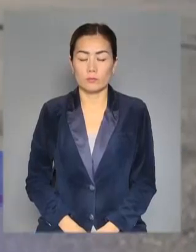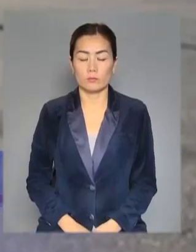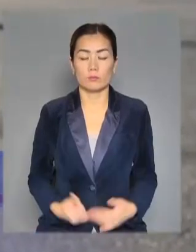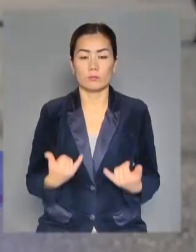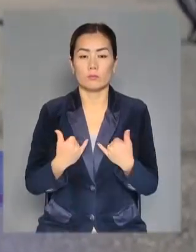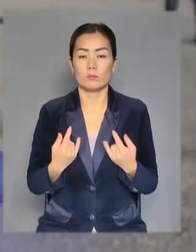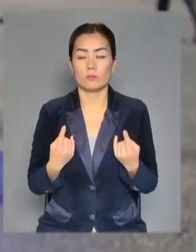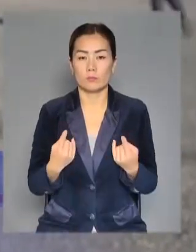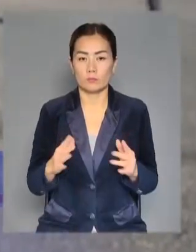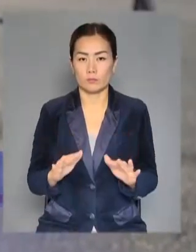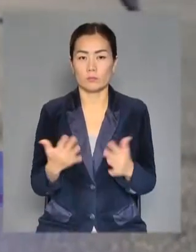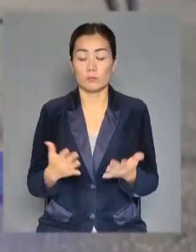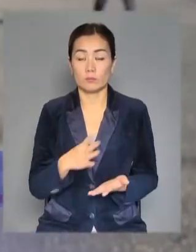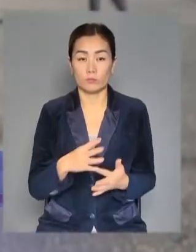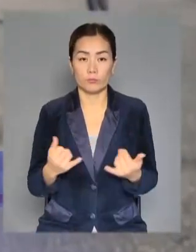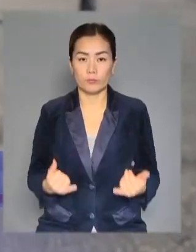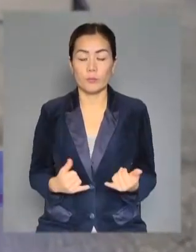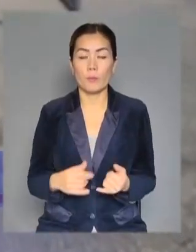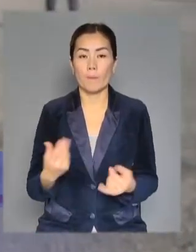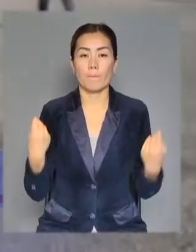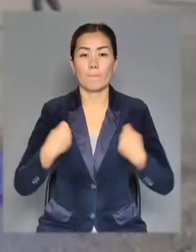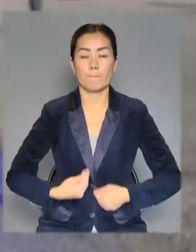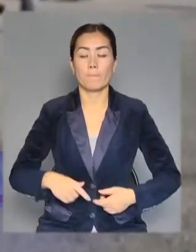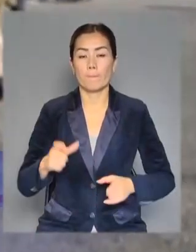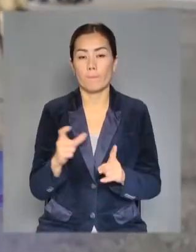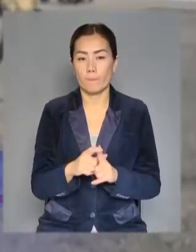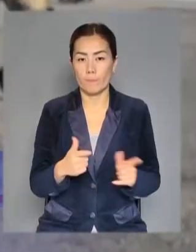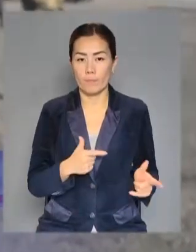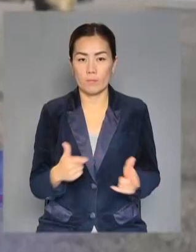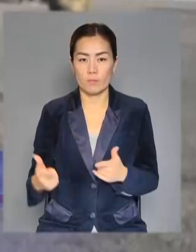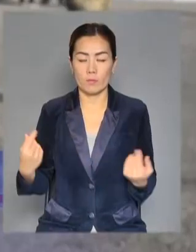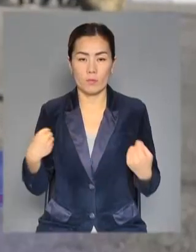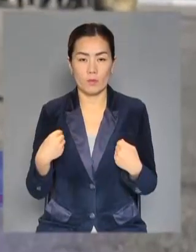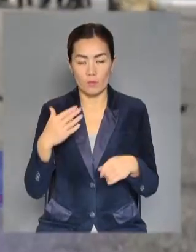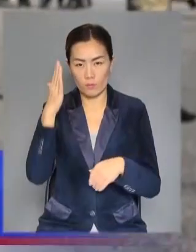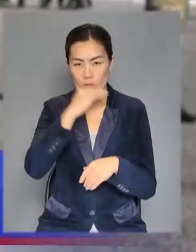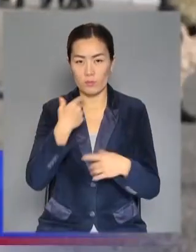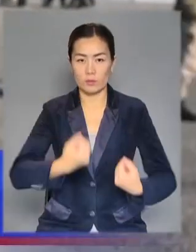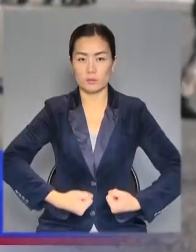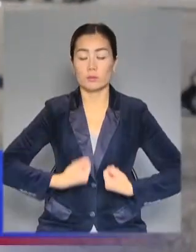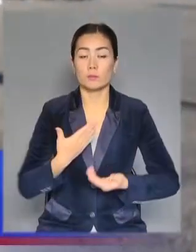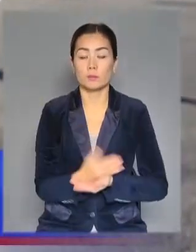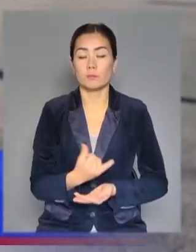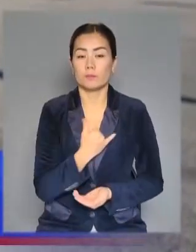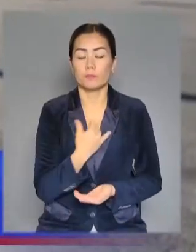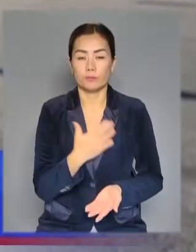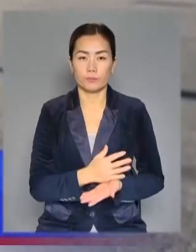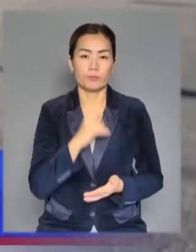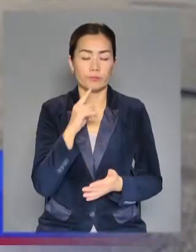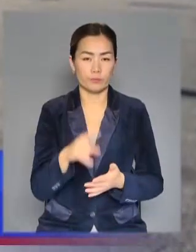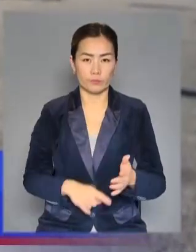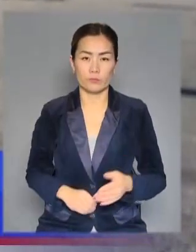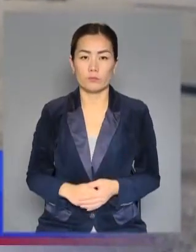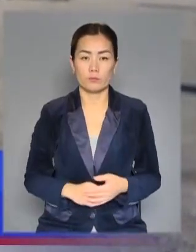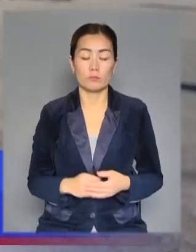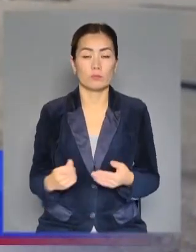Для меня это долгожданное событие. Сегодня я надел форму и принял присягу. Наши родители поддерживают нас. У меня есть уверенность,